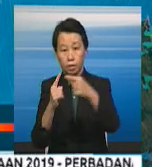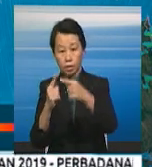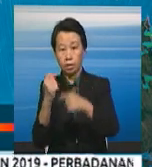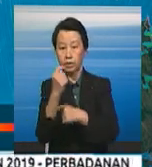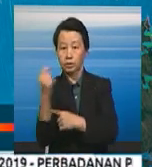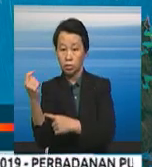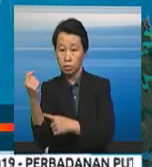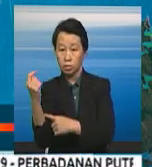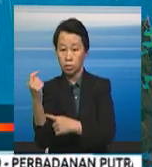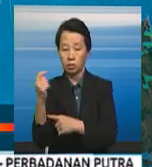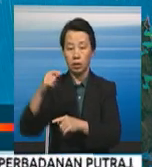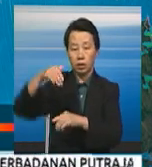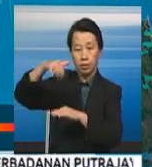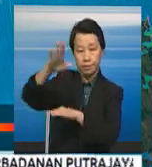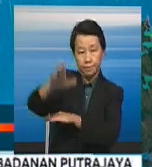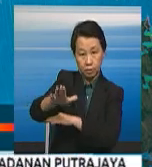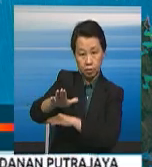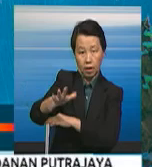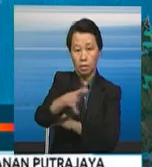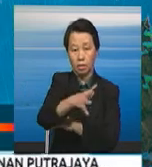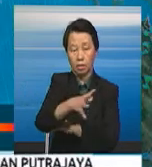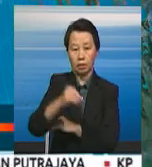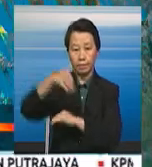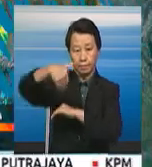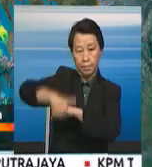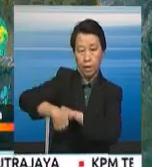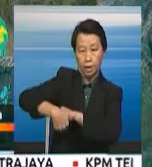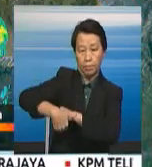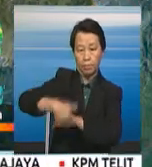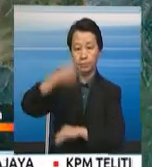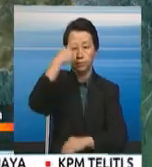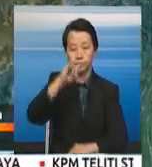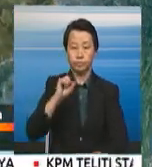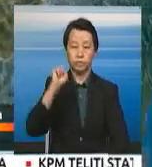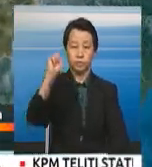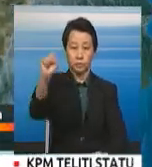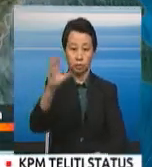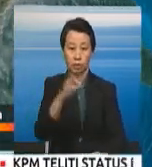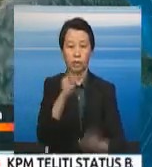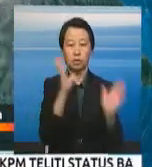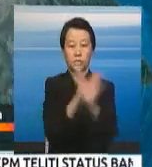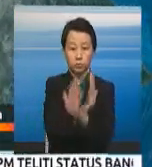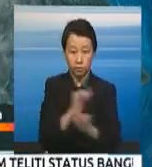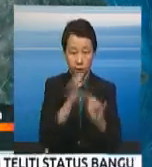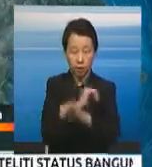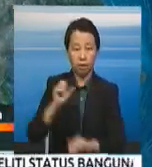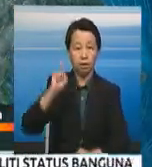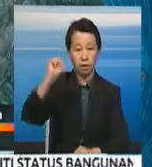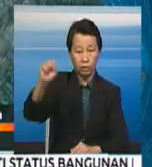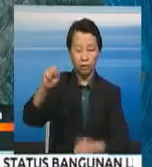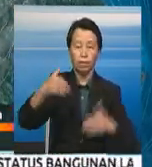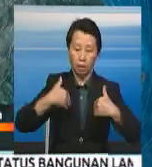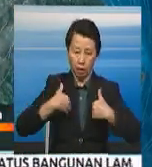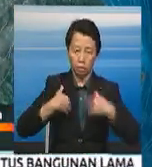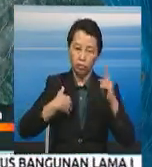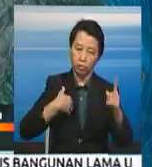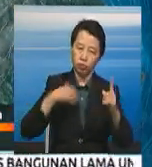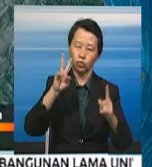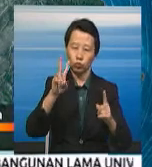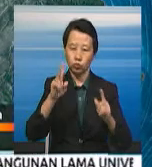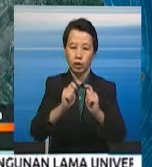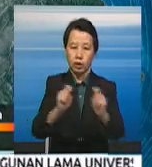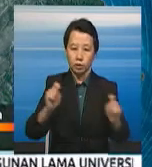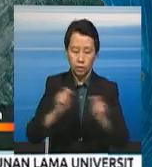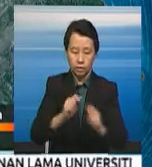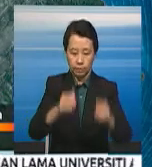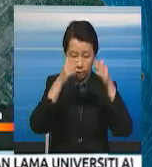timur menjelang ke lewat petang dan juga awal malam. Bagi negeri Sabah dan Sarawak pula, di negeri Sabah hujan di satu tempat lebih tertumpu